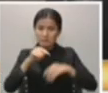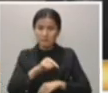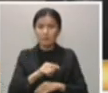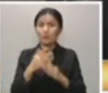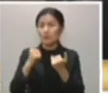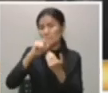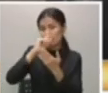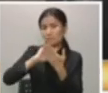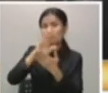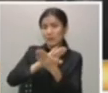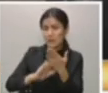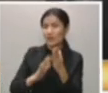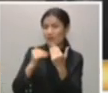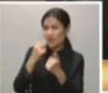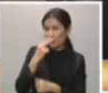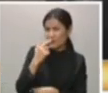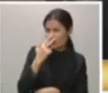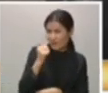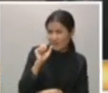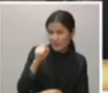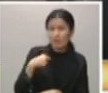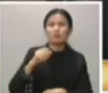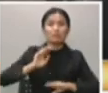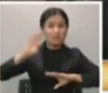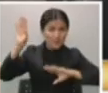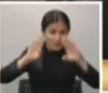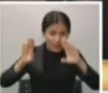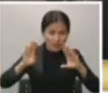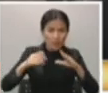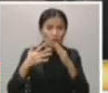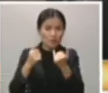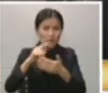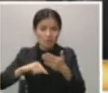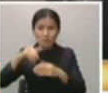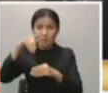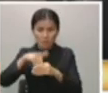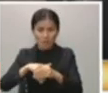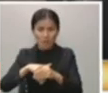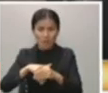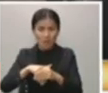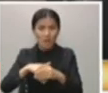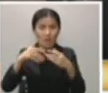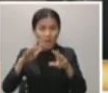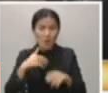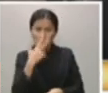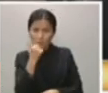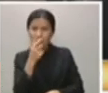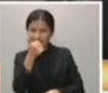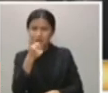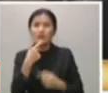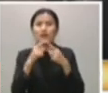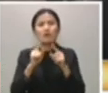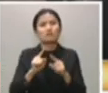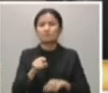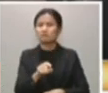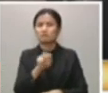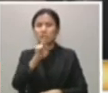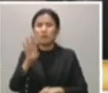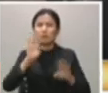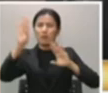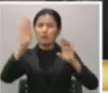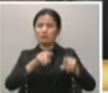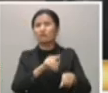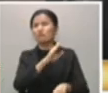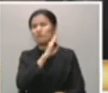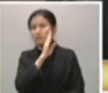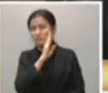ราอาจจะดูดีขึ้นเล็กน้อยหลังจากที่มีการเลือกตั้งแ แต่ประชาธิปไตยจอมปลอมที่ผมอยากจะกราบเรียน